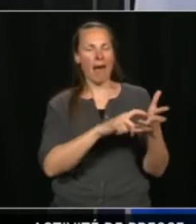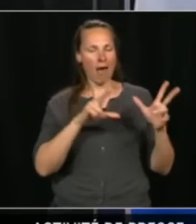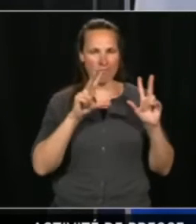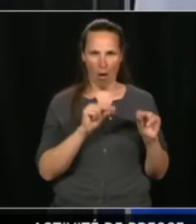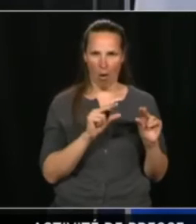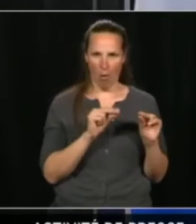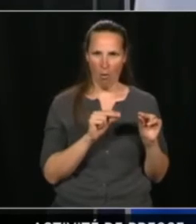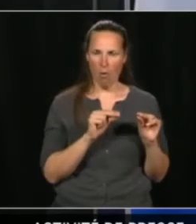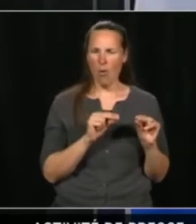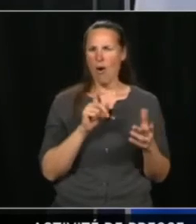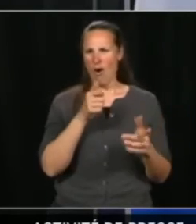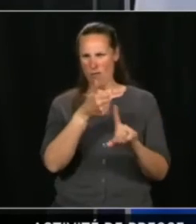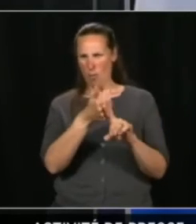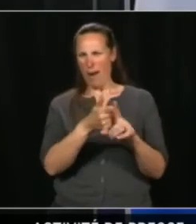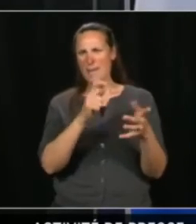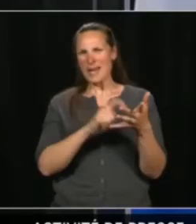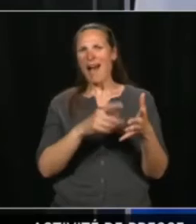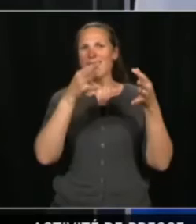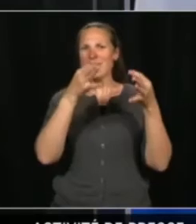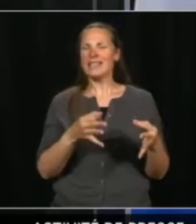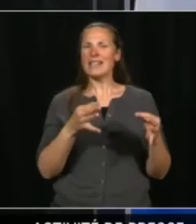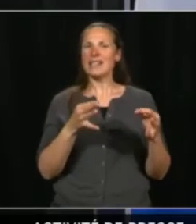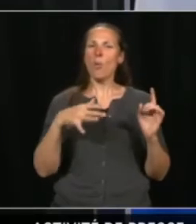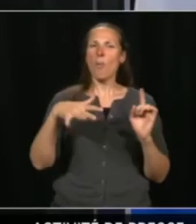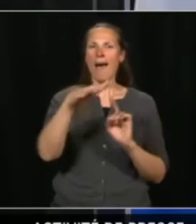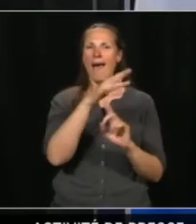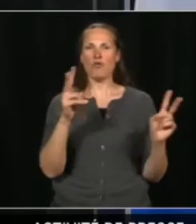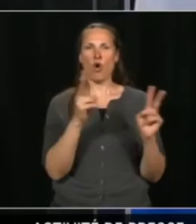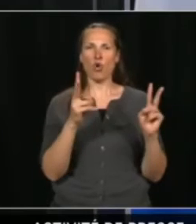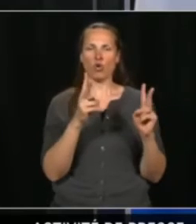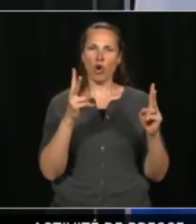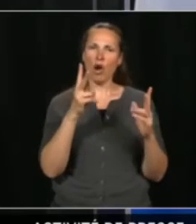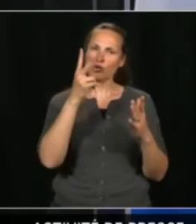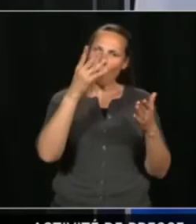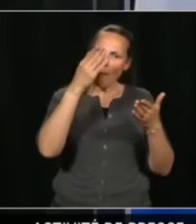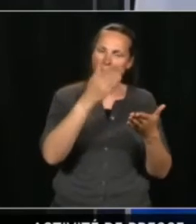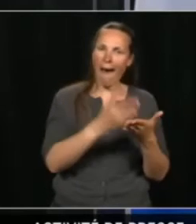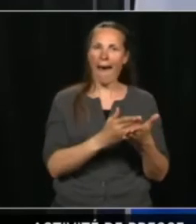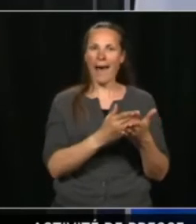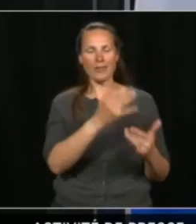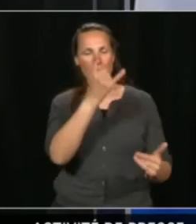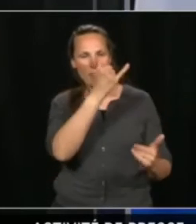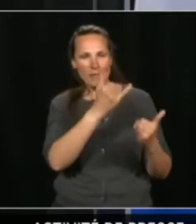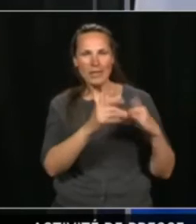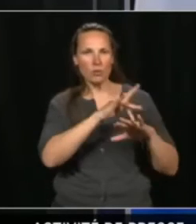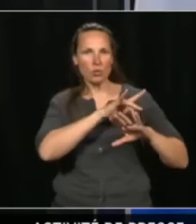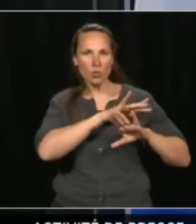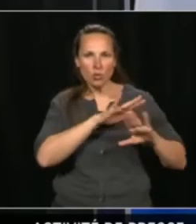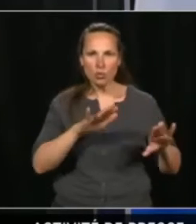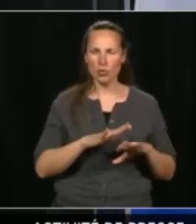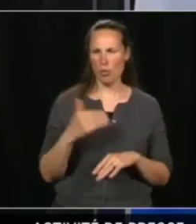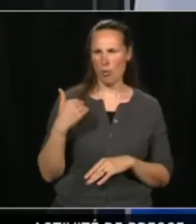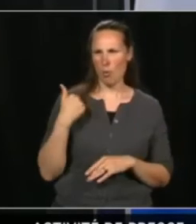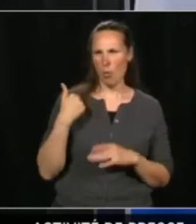vous laisseriez tomber l'état d'urgence? Puis qu'est-ce que ça va prendre concrètement? Est-ce qu'il y a des indicateurs objectifs? Bien, écoutez,